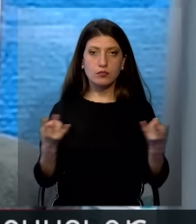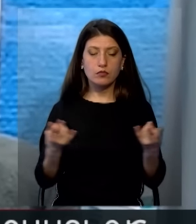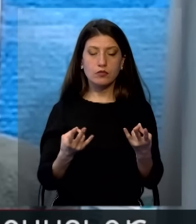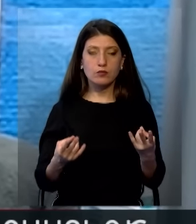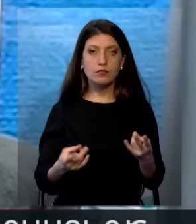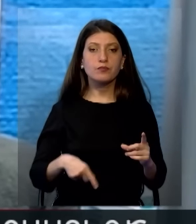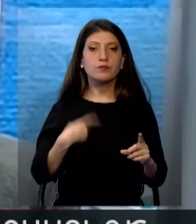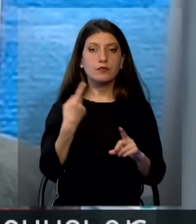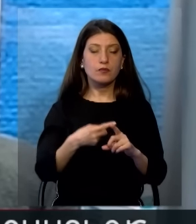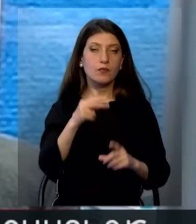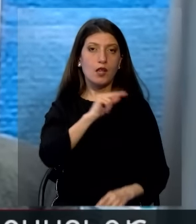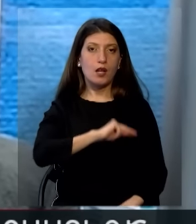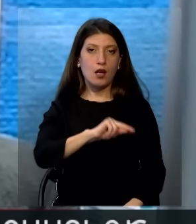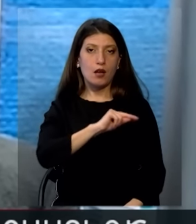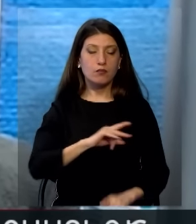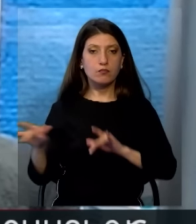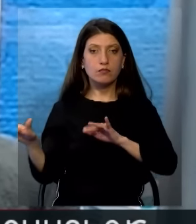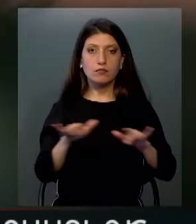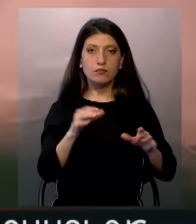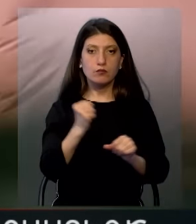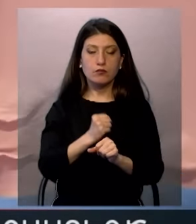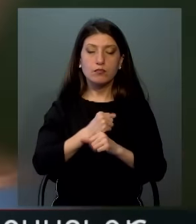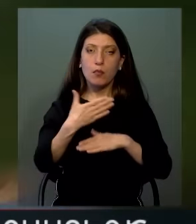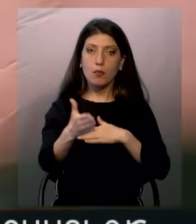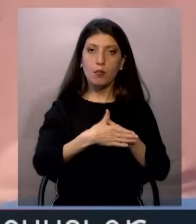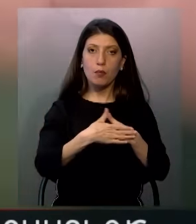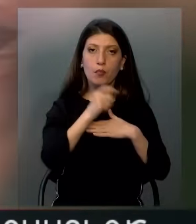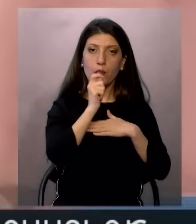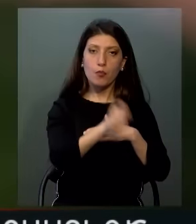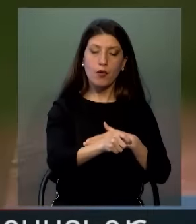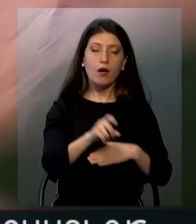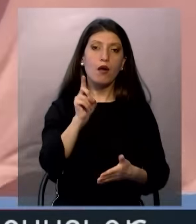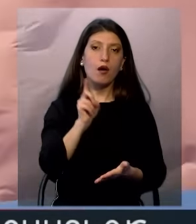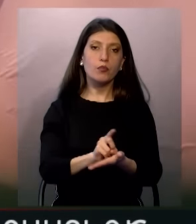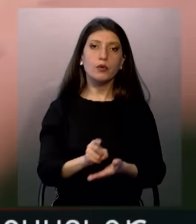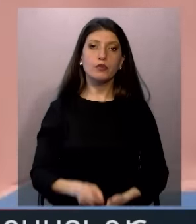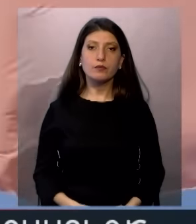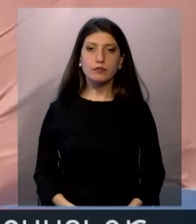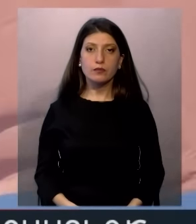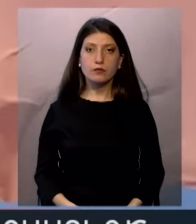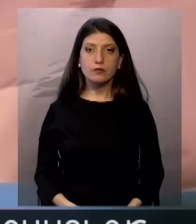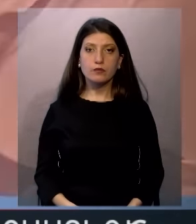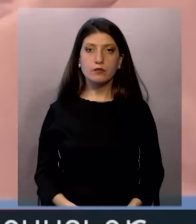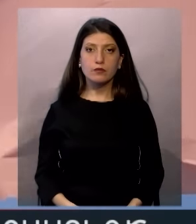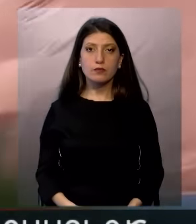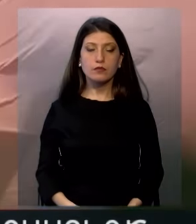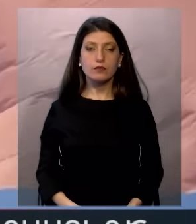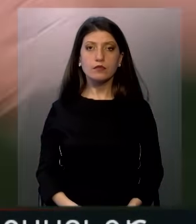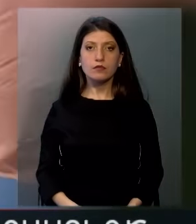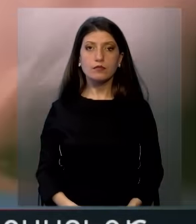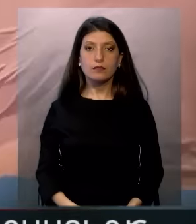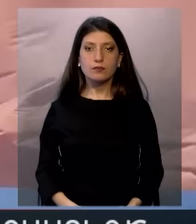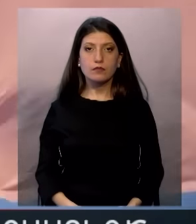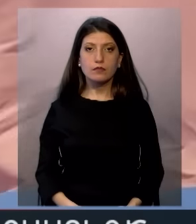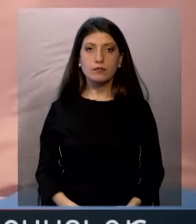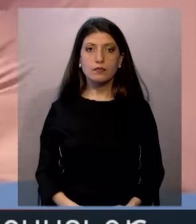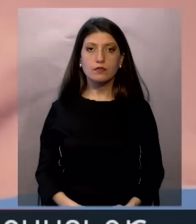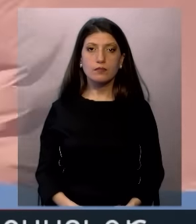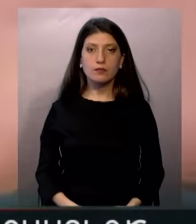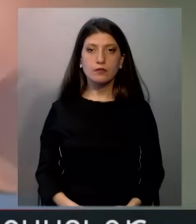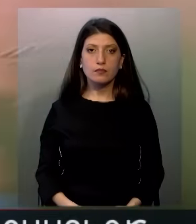նաև աշխատանքը բացամիջոցներու գերարման։ Լիլիթ Ասրյան, Նորայ Շարբաթյան,